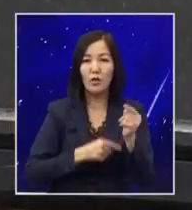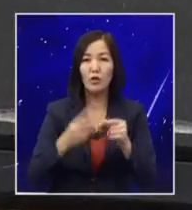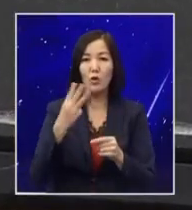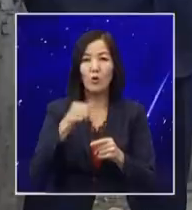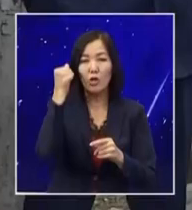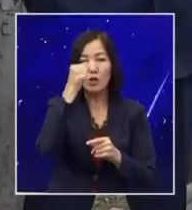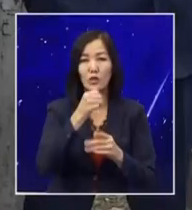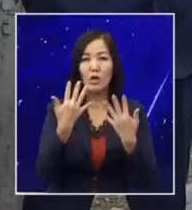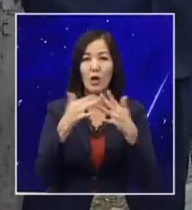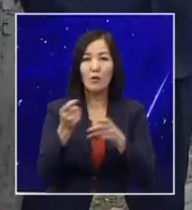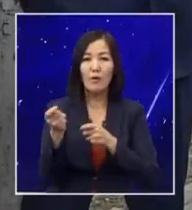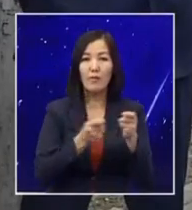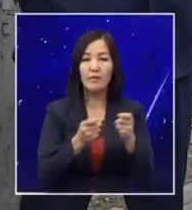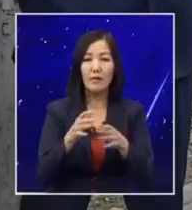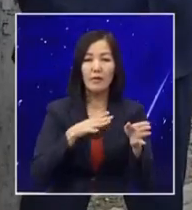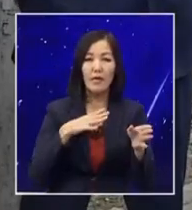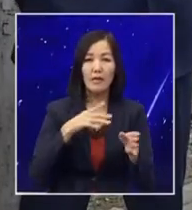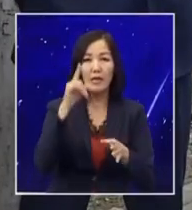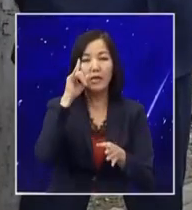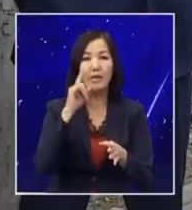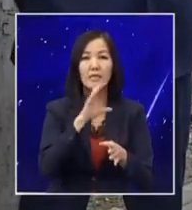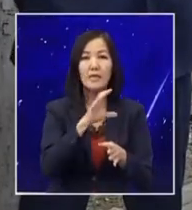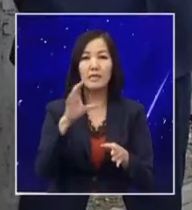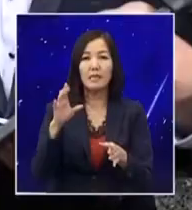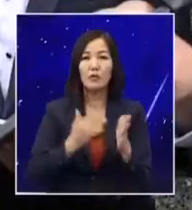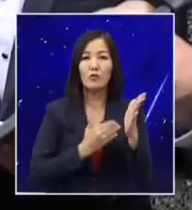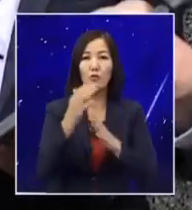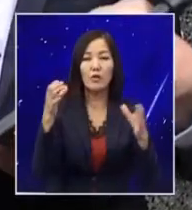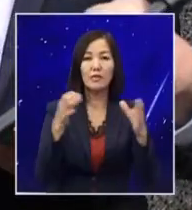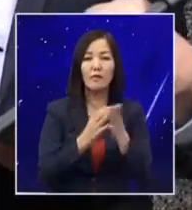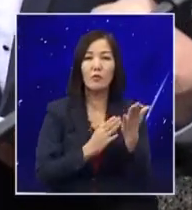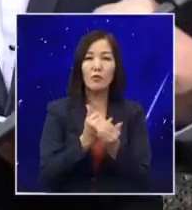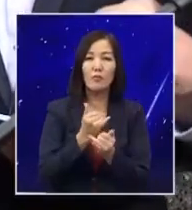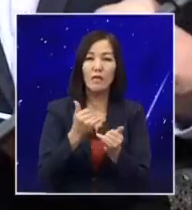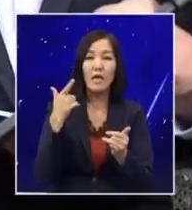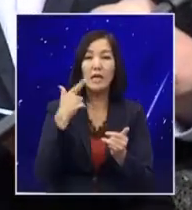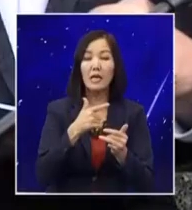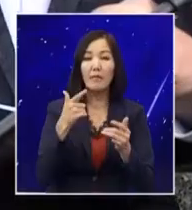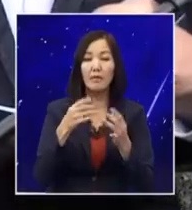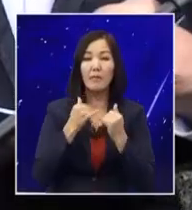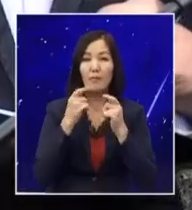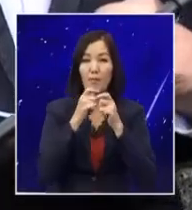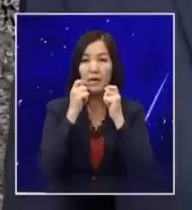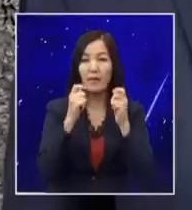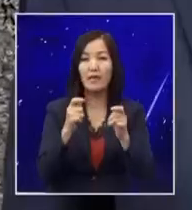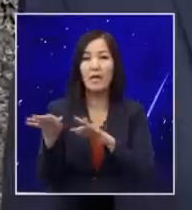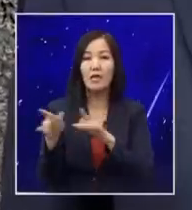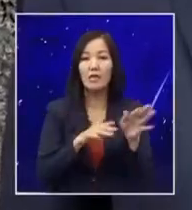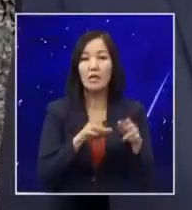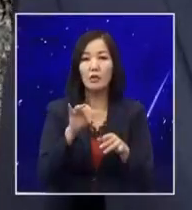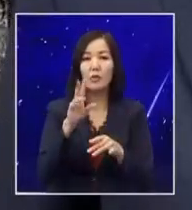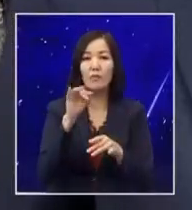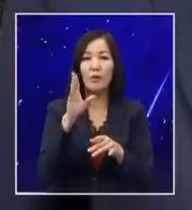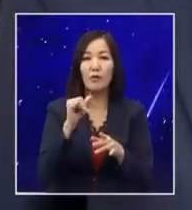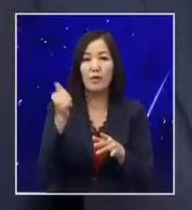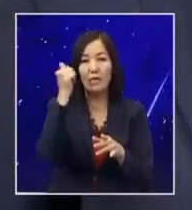колхоз совхоздарда басшылық лауазымдарда болған. КССР-дің жоғары советінің құрмет грамоталарымен марапатталған. Шара аясында Нәукен Суанбайұлы